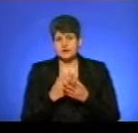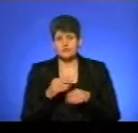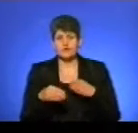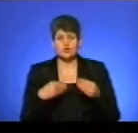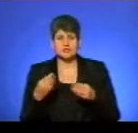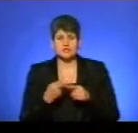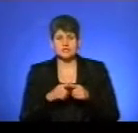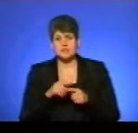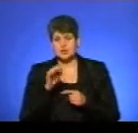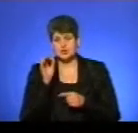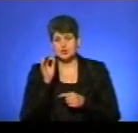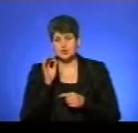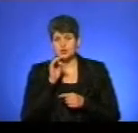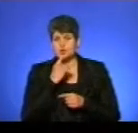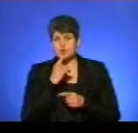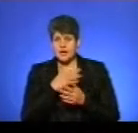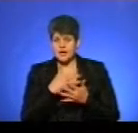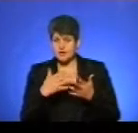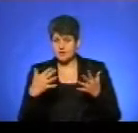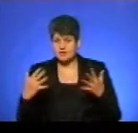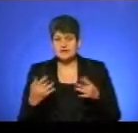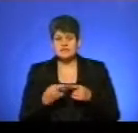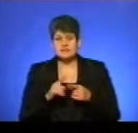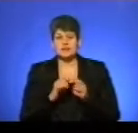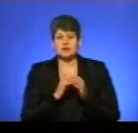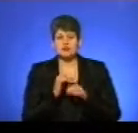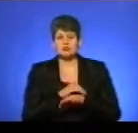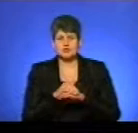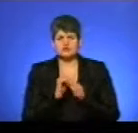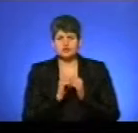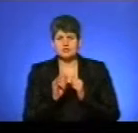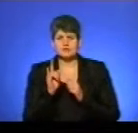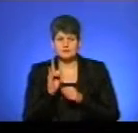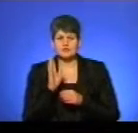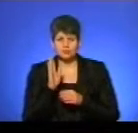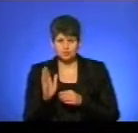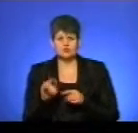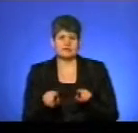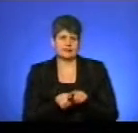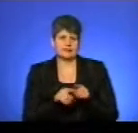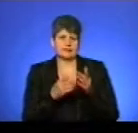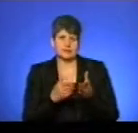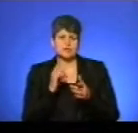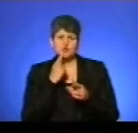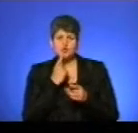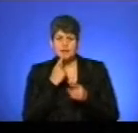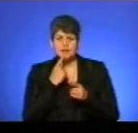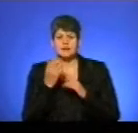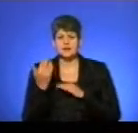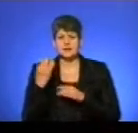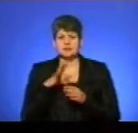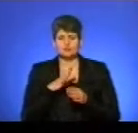таких цукерок. Тобто у кожний пакунок, у кожний кульочок, на кожну адресу, у кожній дитині буде такі цукерки, які попередньо